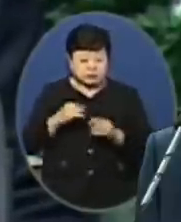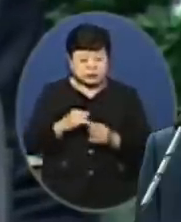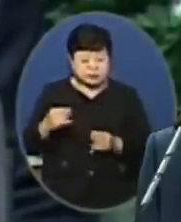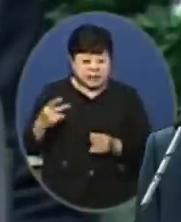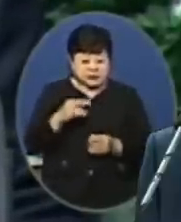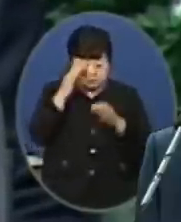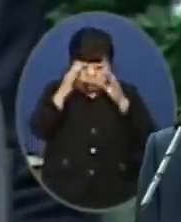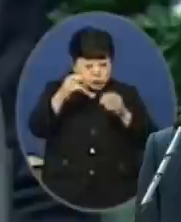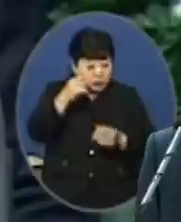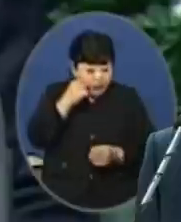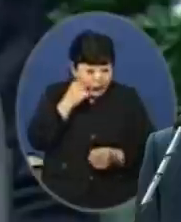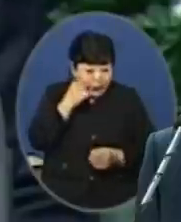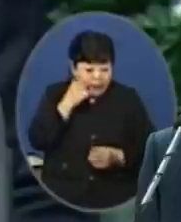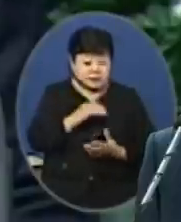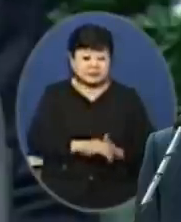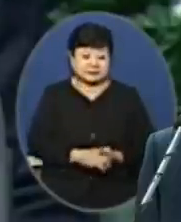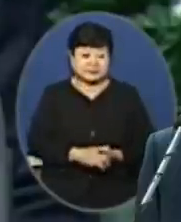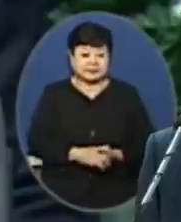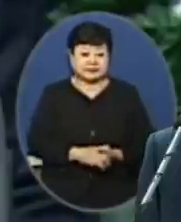못하리라.